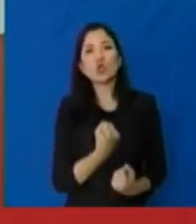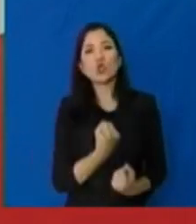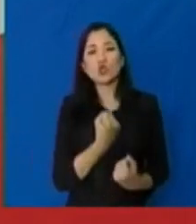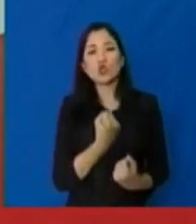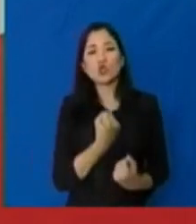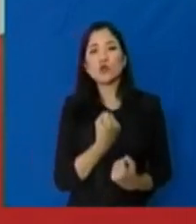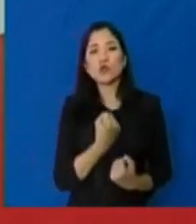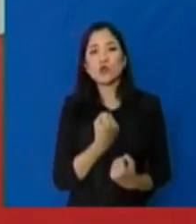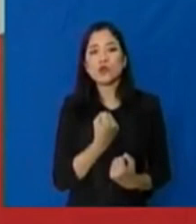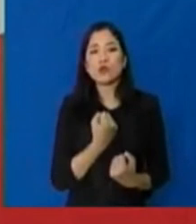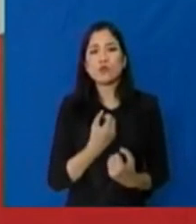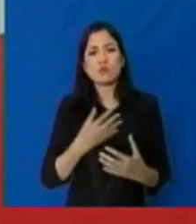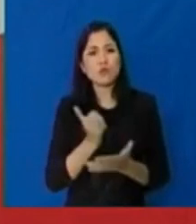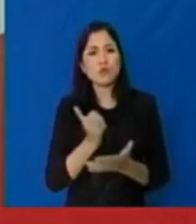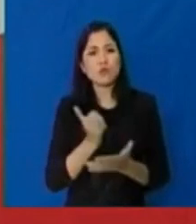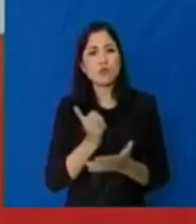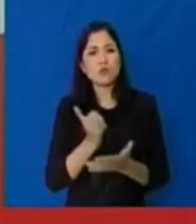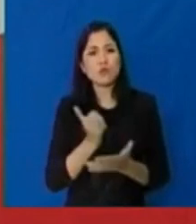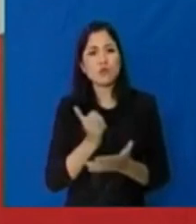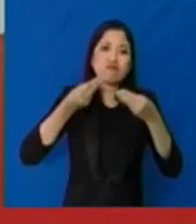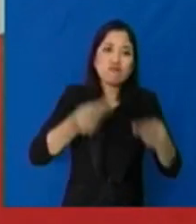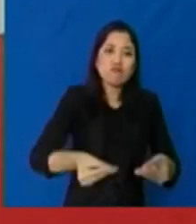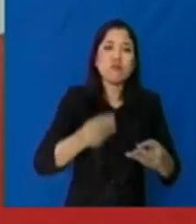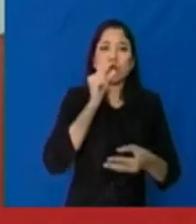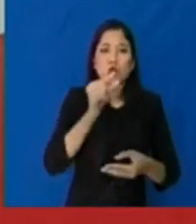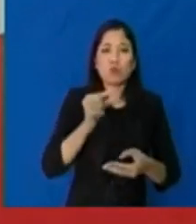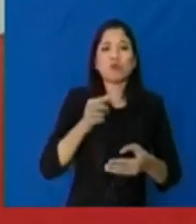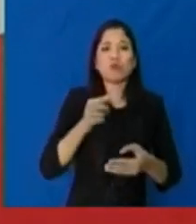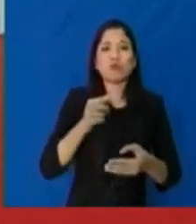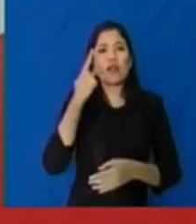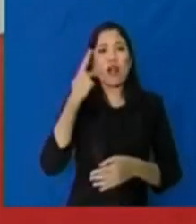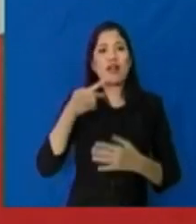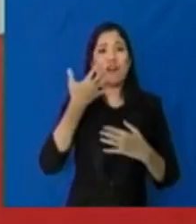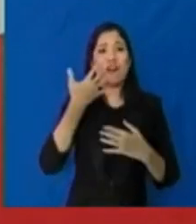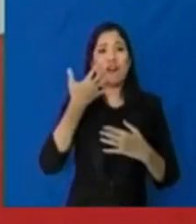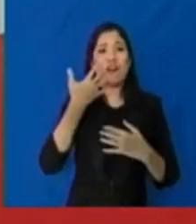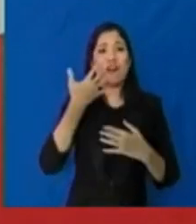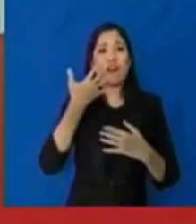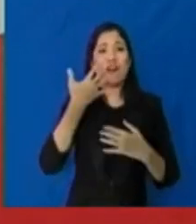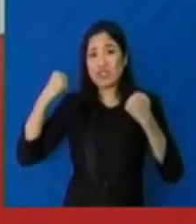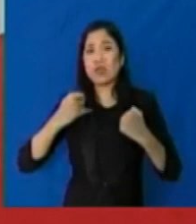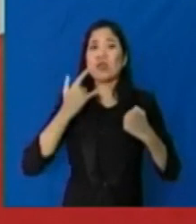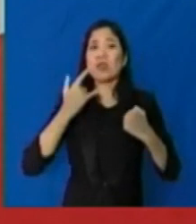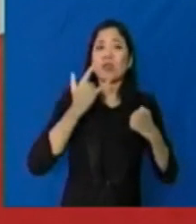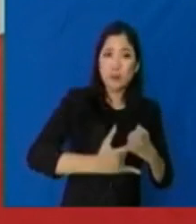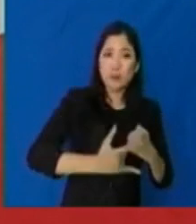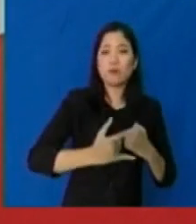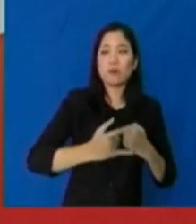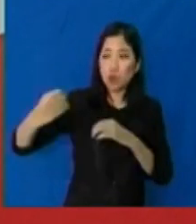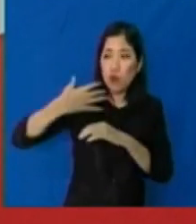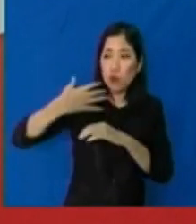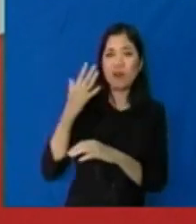semua kapasitas yang dimiliki untuk menjaga agar yang sehat tetap sehat, tidak